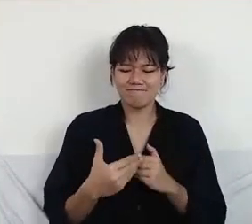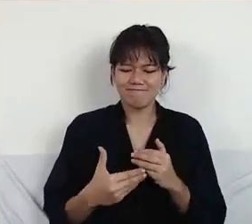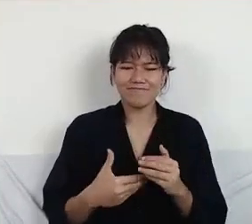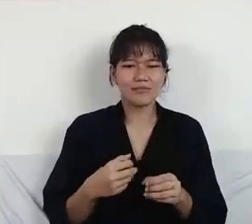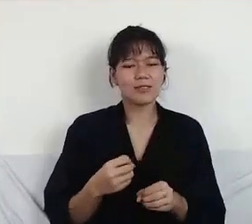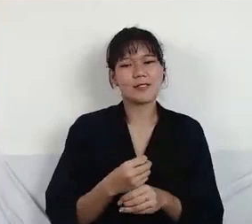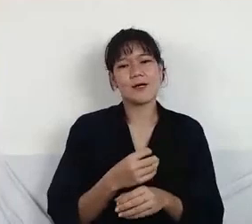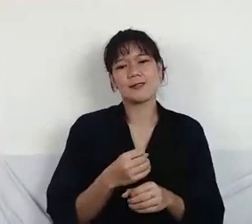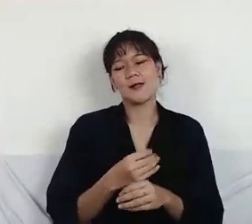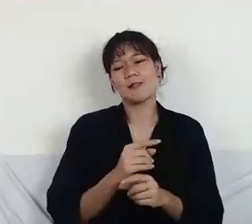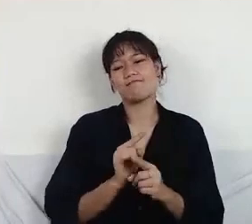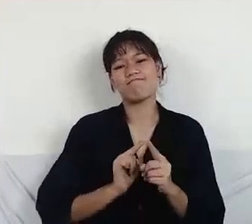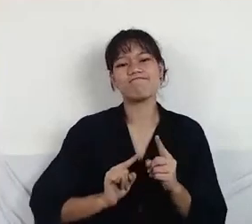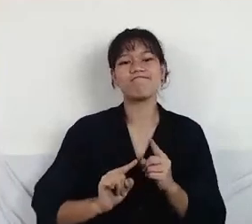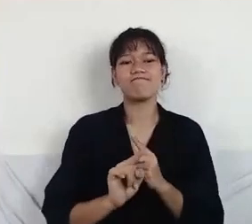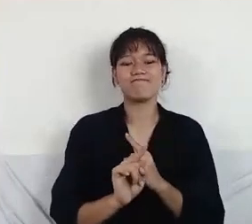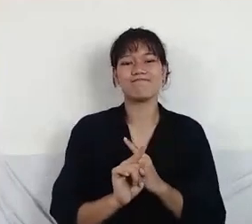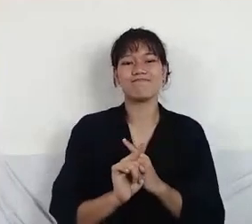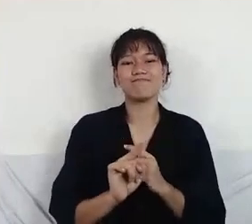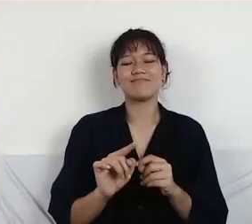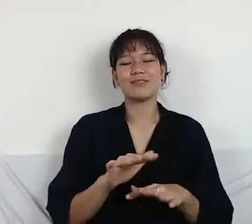duta damai sejahtera.